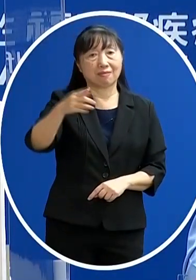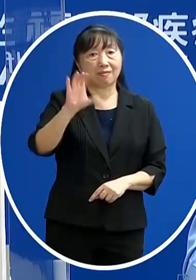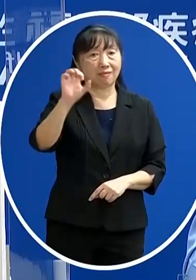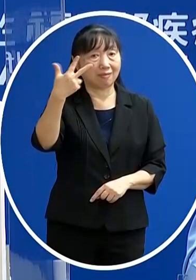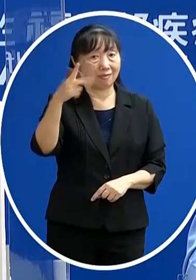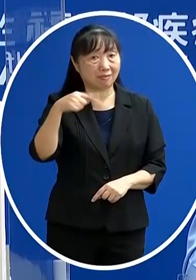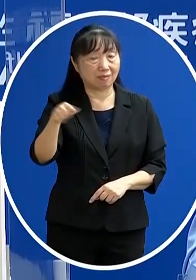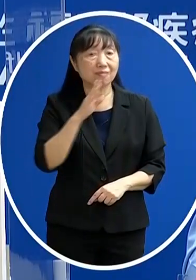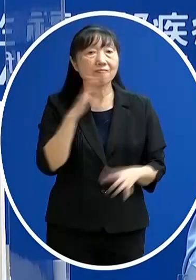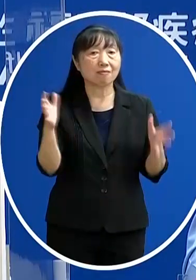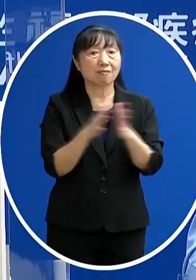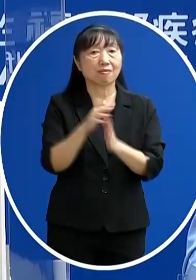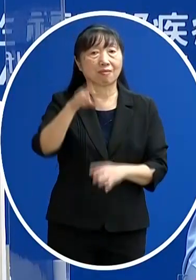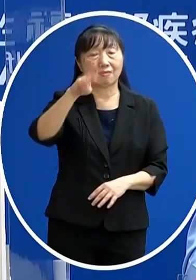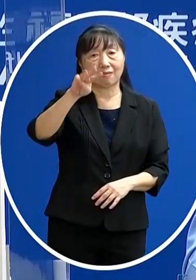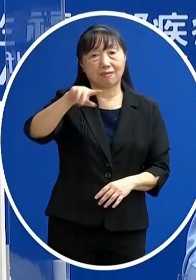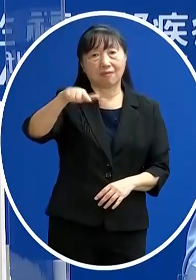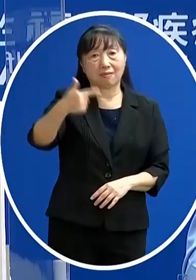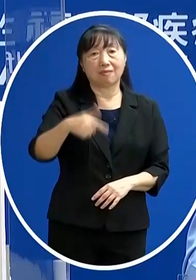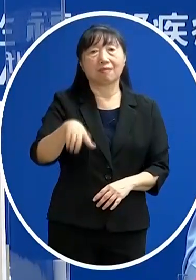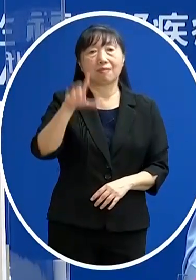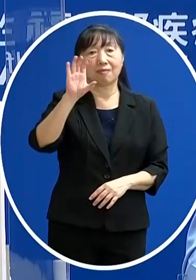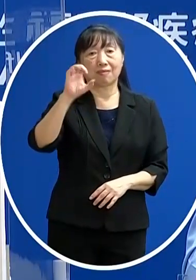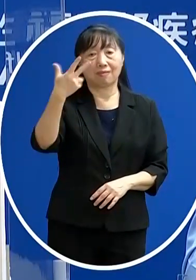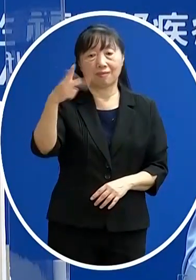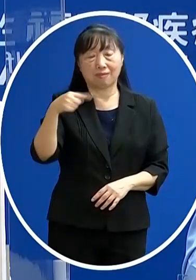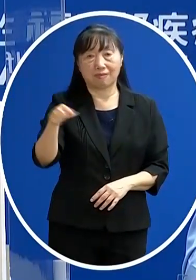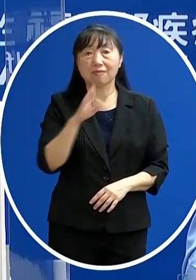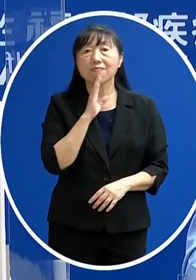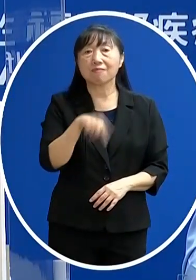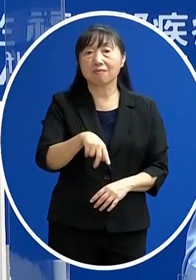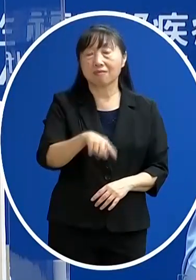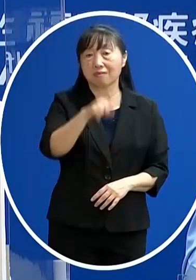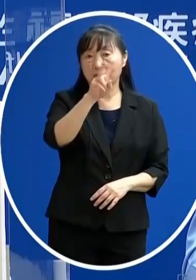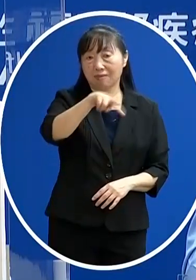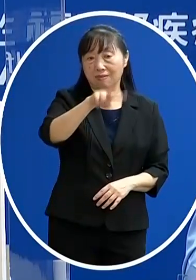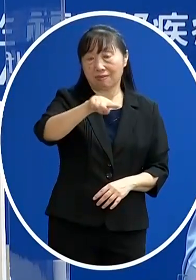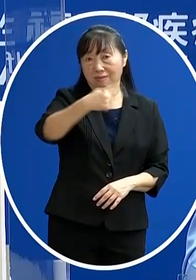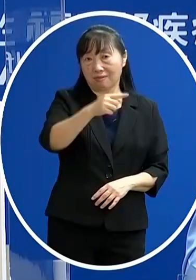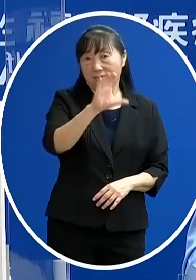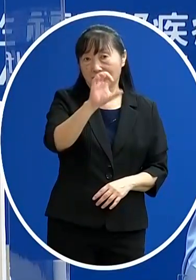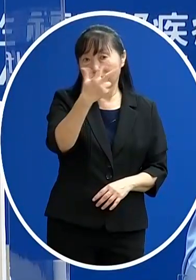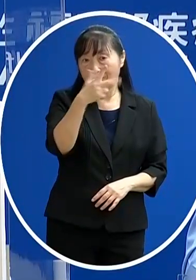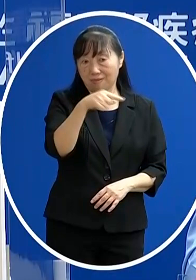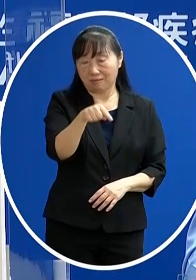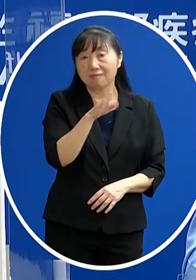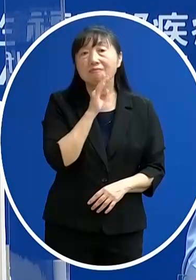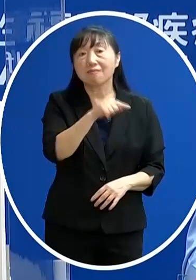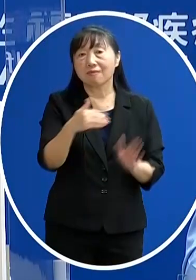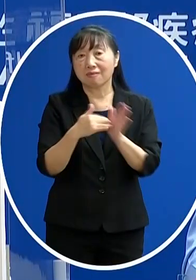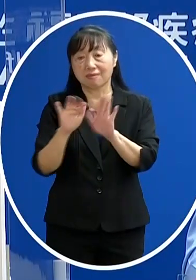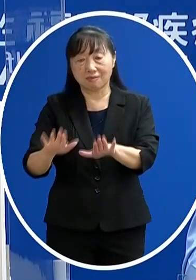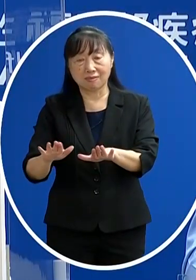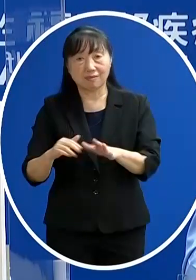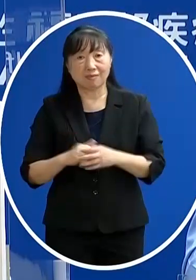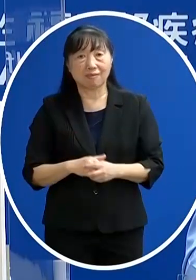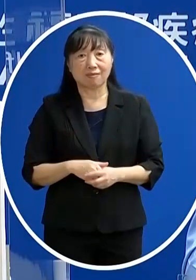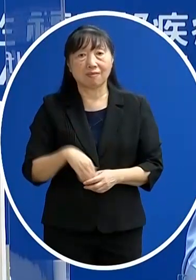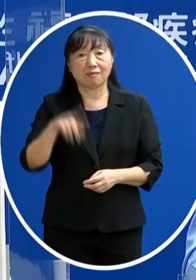共做了3697人。那当然，这2197人到，好，到现在为止，